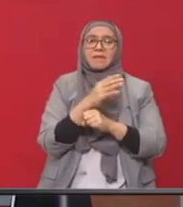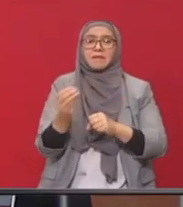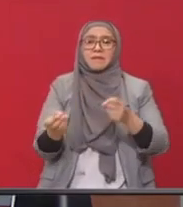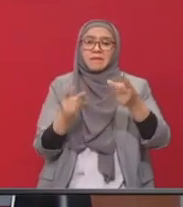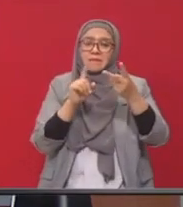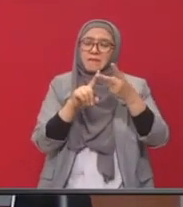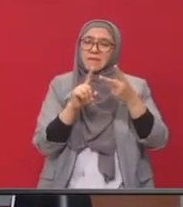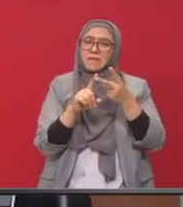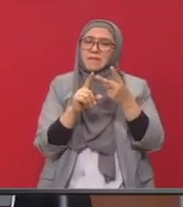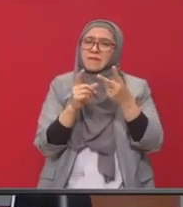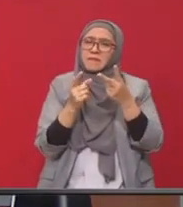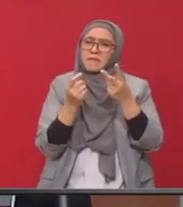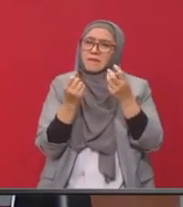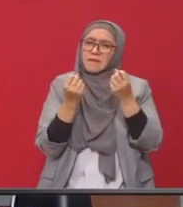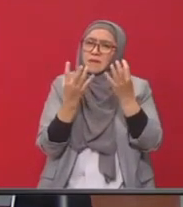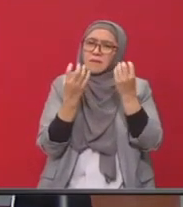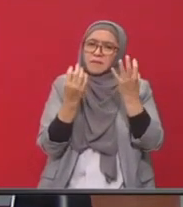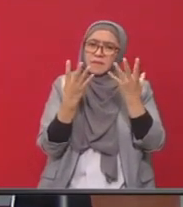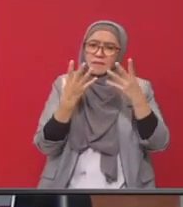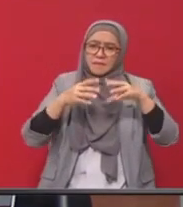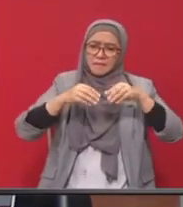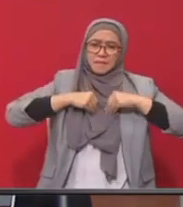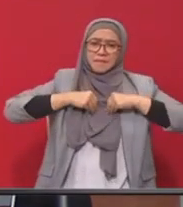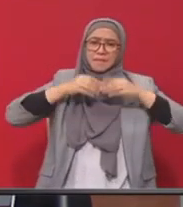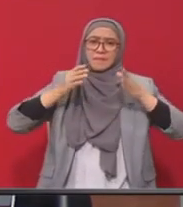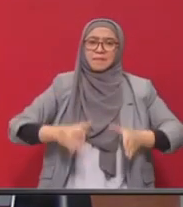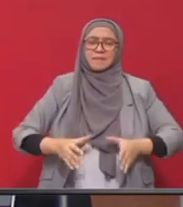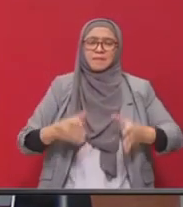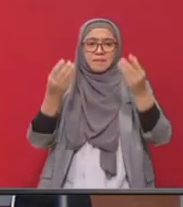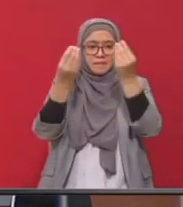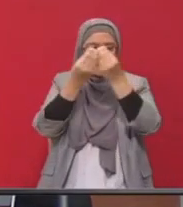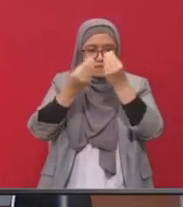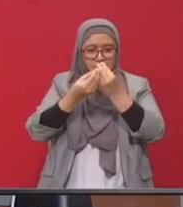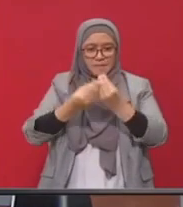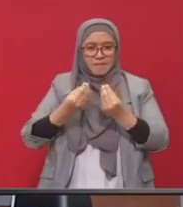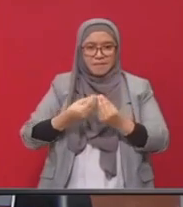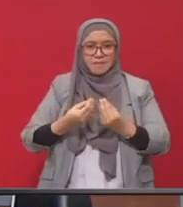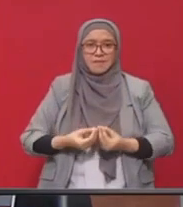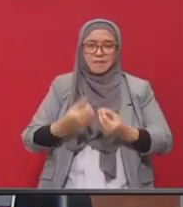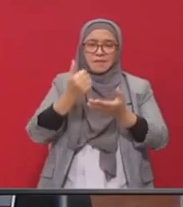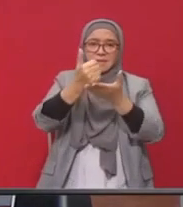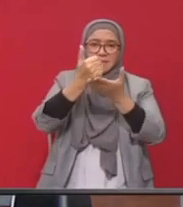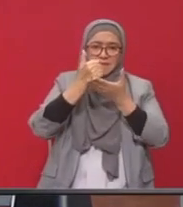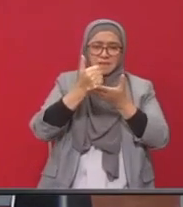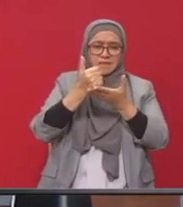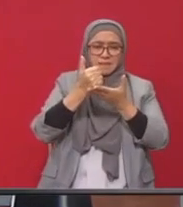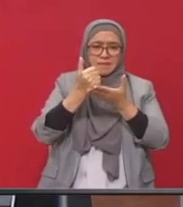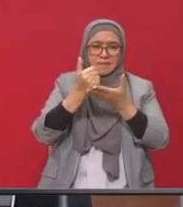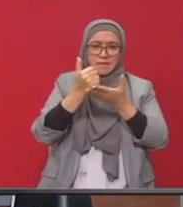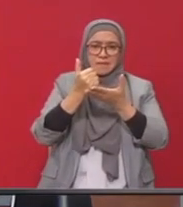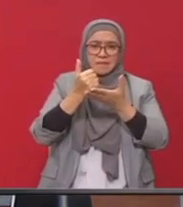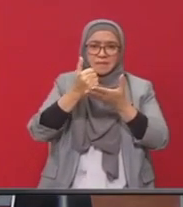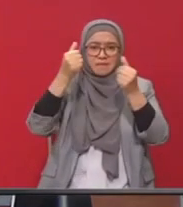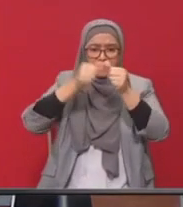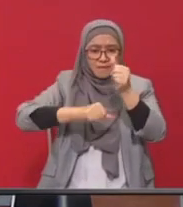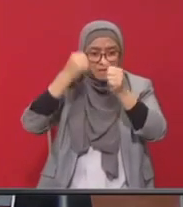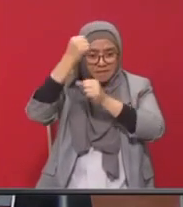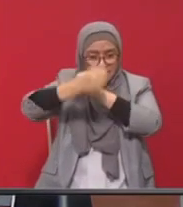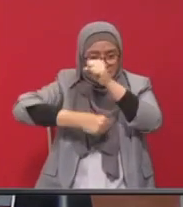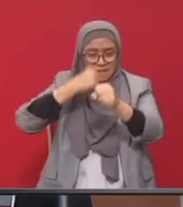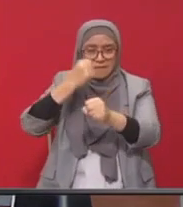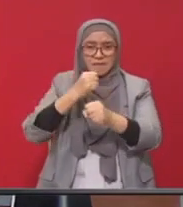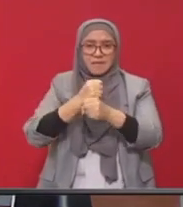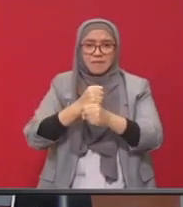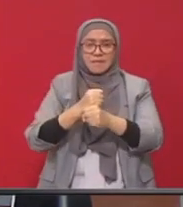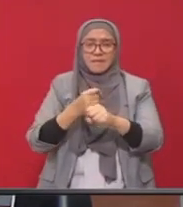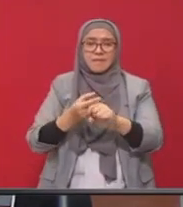apel berapakah penerima yang berjumlah bantuan pada setiap tahun yang terdapat dalam golongan sewaktu